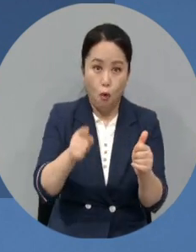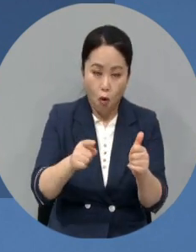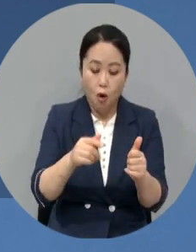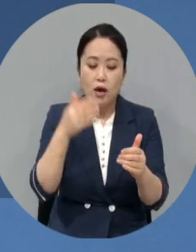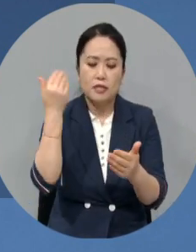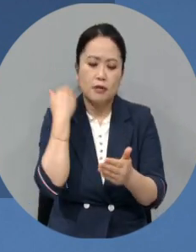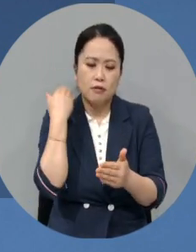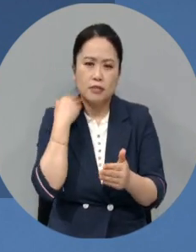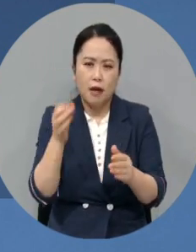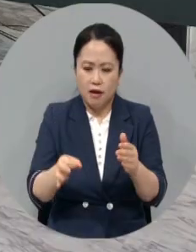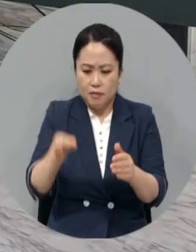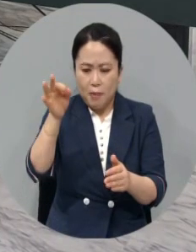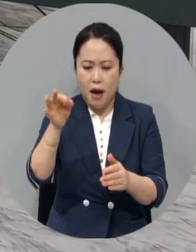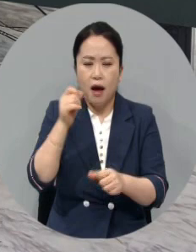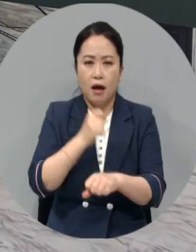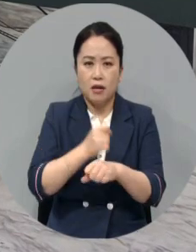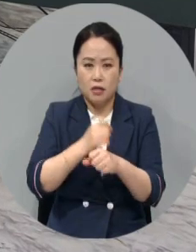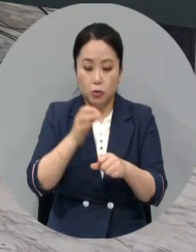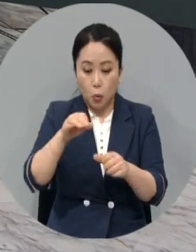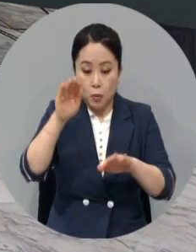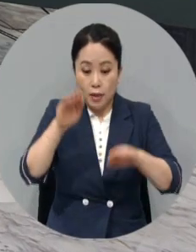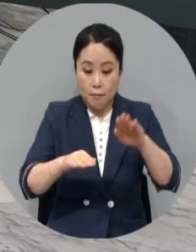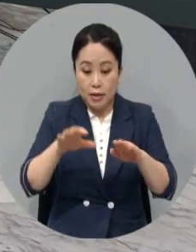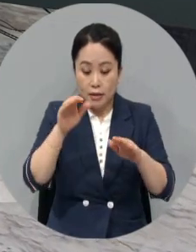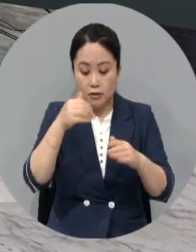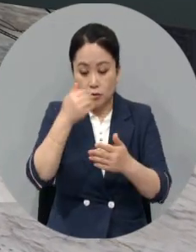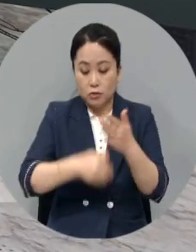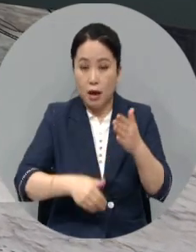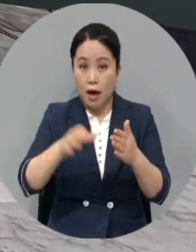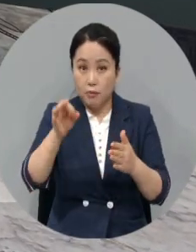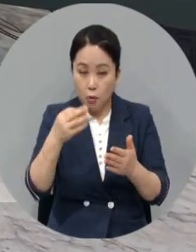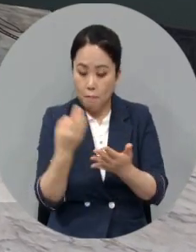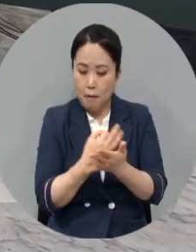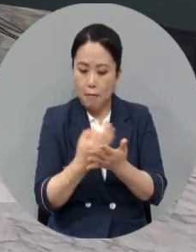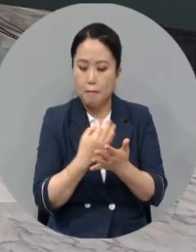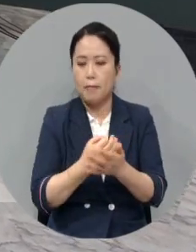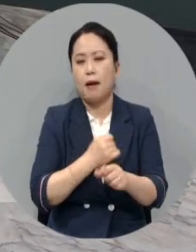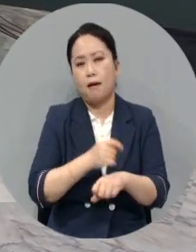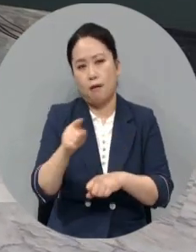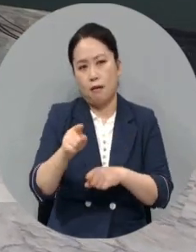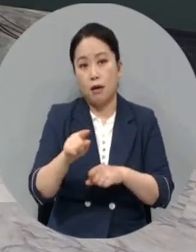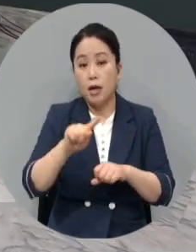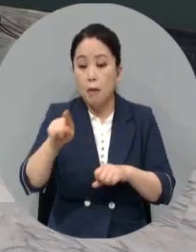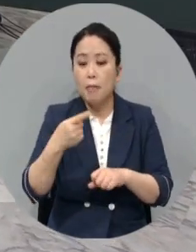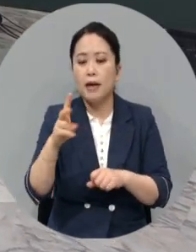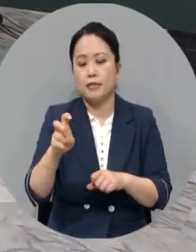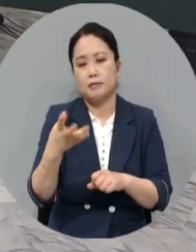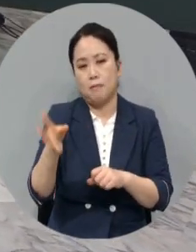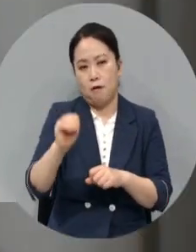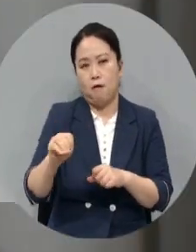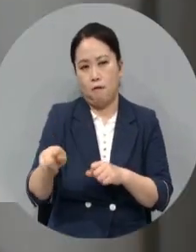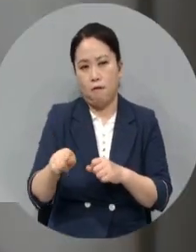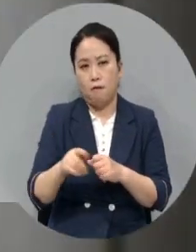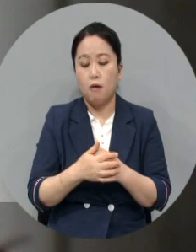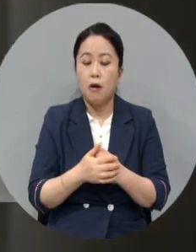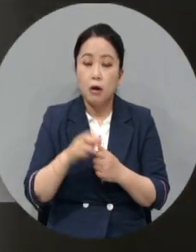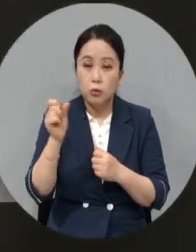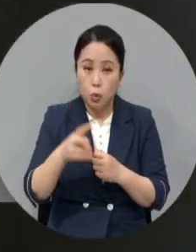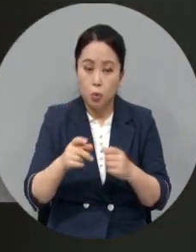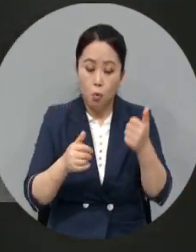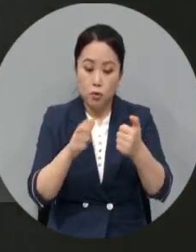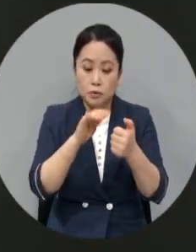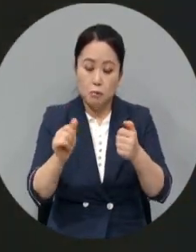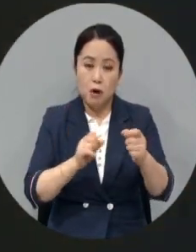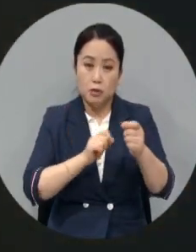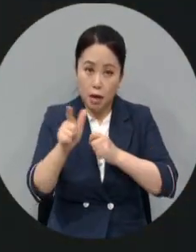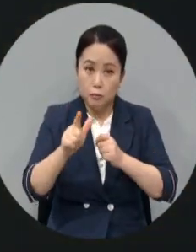썼습니다. 이런 수법으로 가로챈 돈만 120억 원이 넘습니다. 피해 임차인 50여 명 대부분